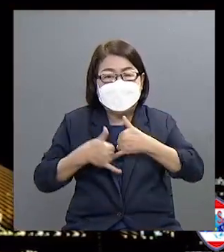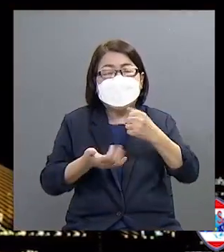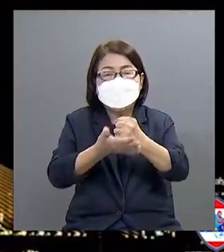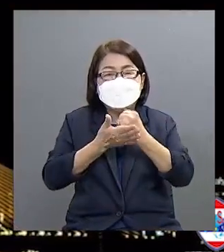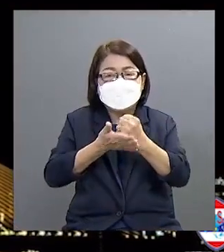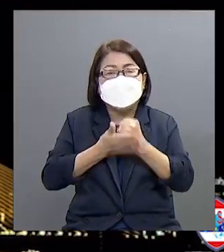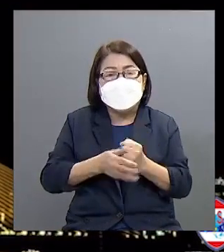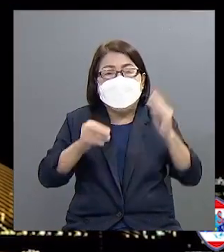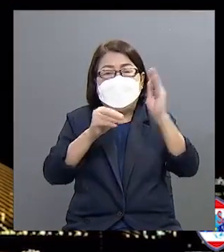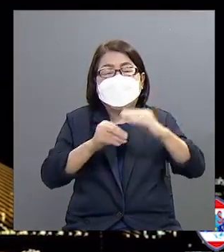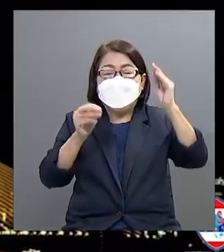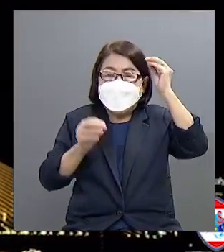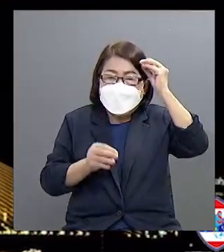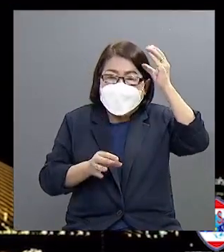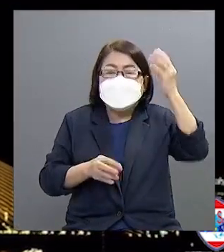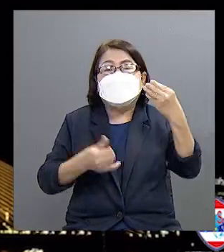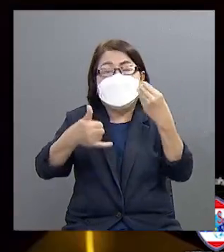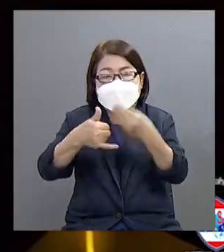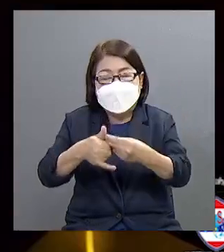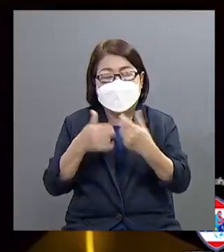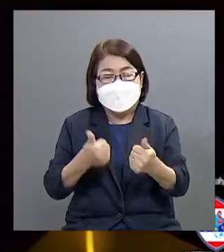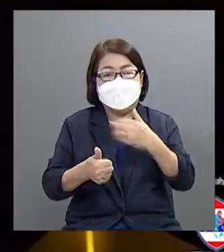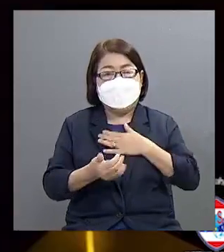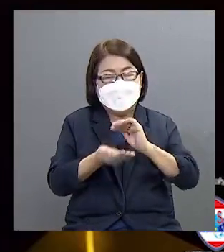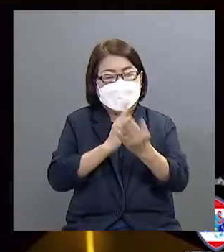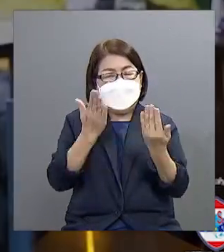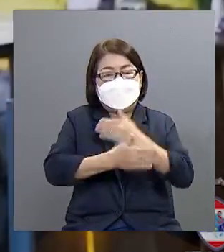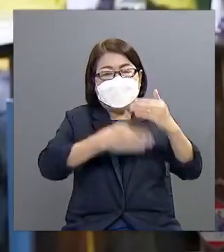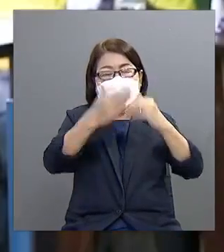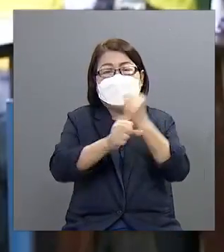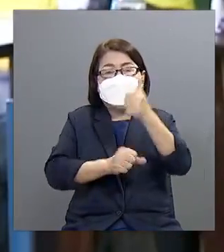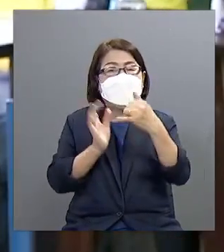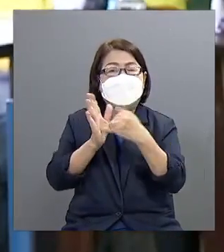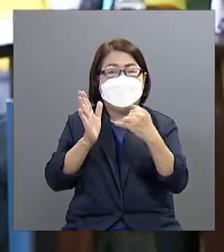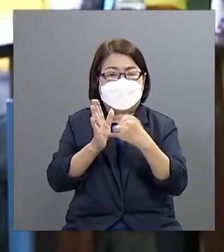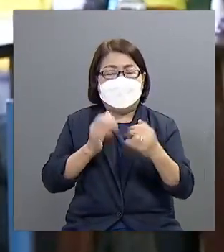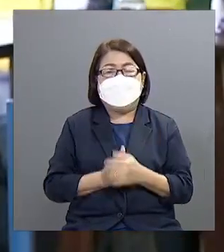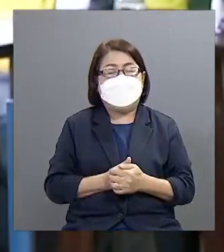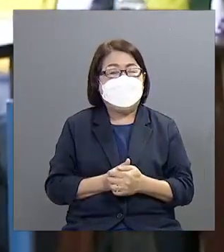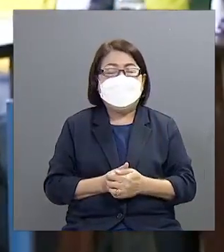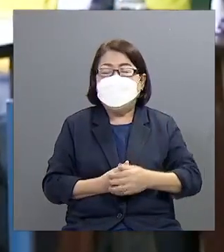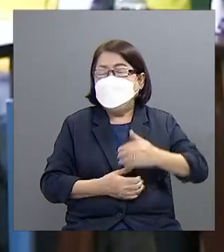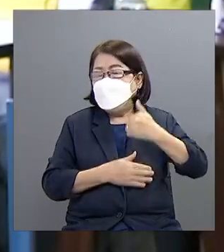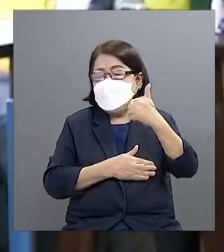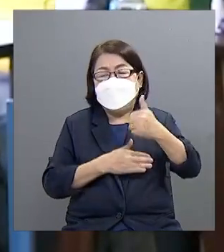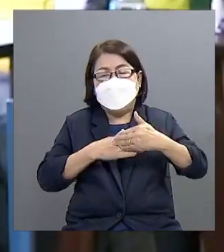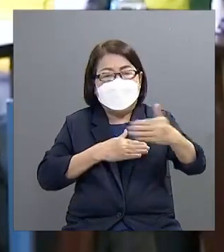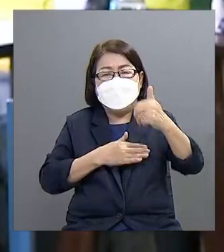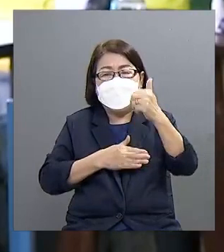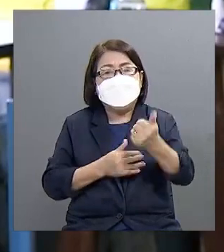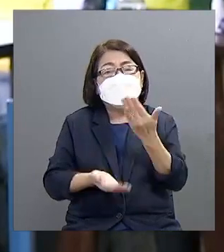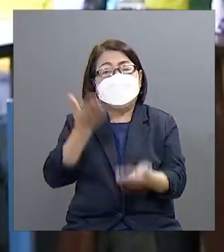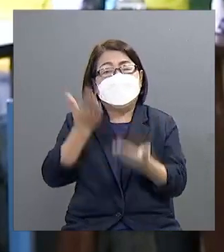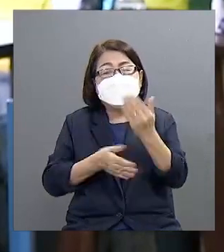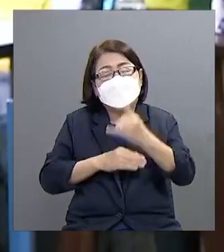ยมันเลยทำให้การพัฒนาของผมเนี่ยง่ายและสามารถไปได้อย่างราบรื่นไม่ว่าจะเป็นคนระดับไหนไม่ว่าจะเป็นคน